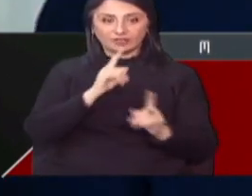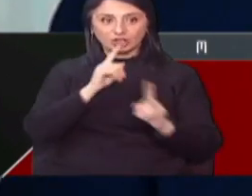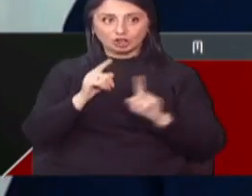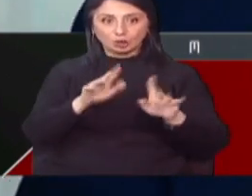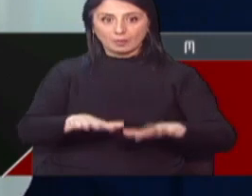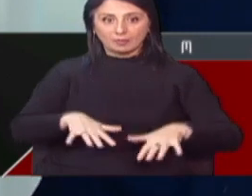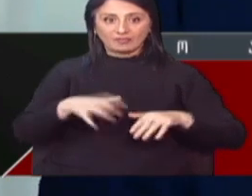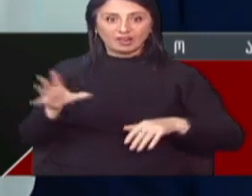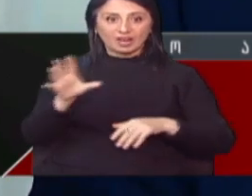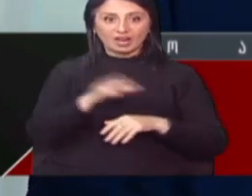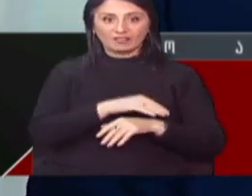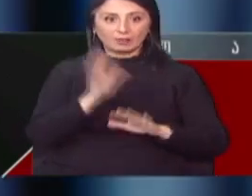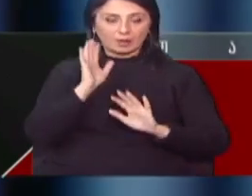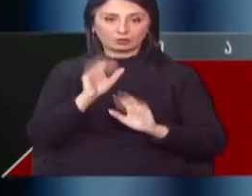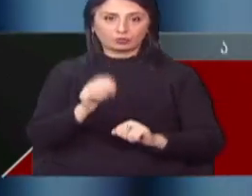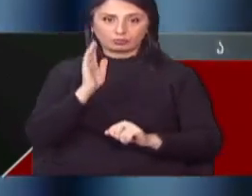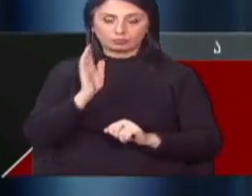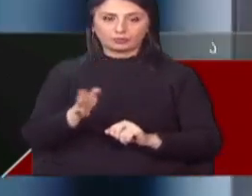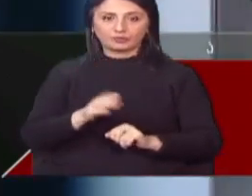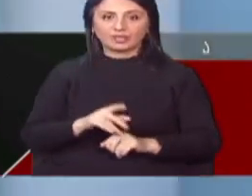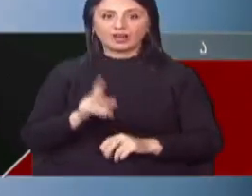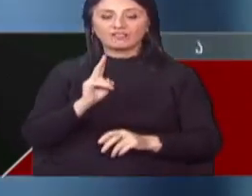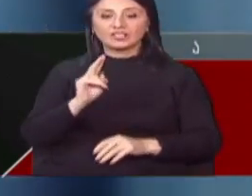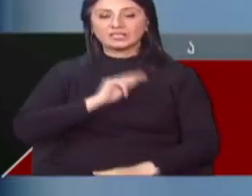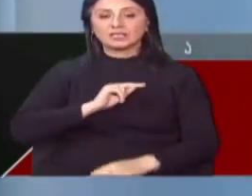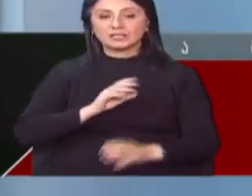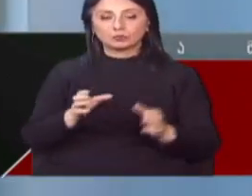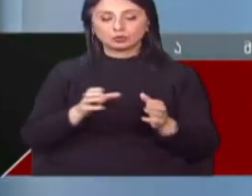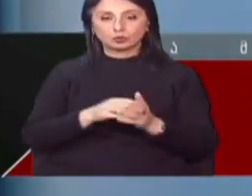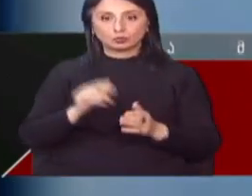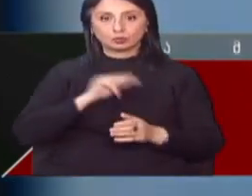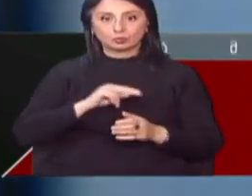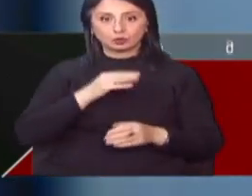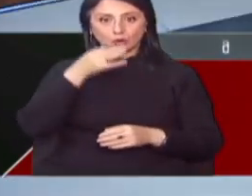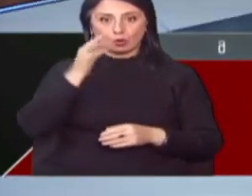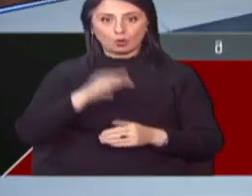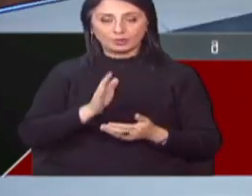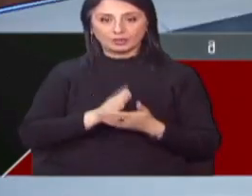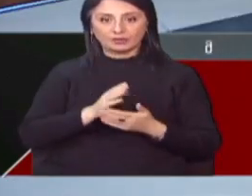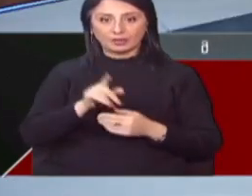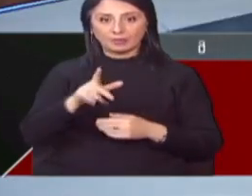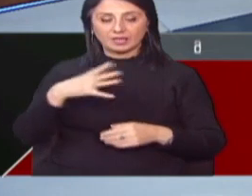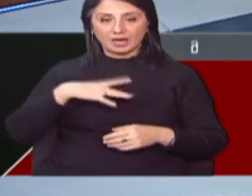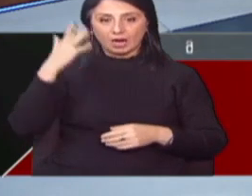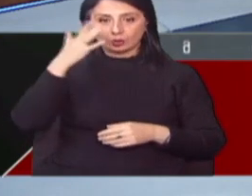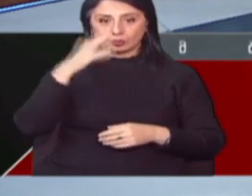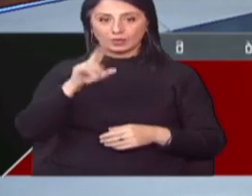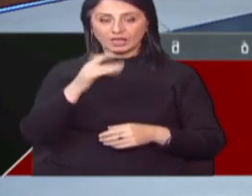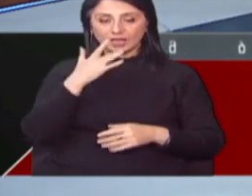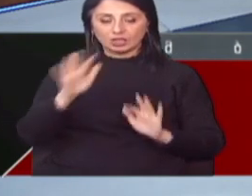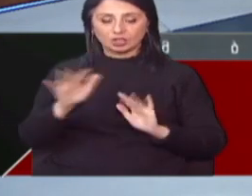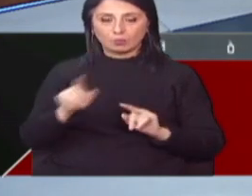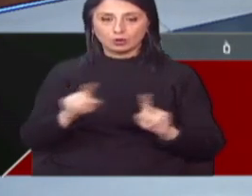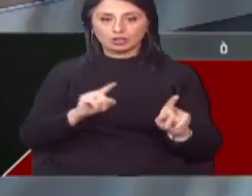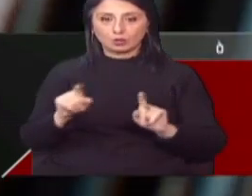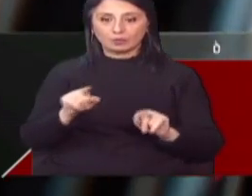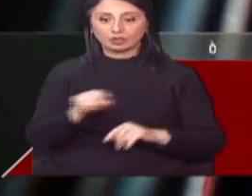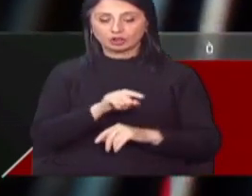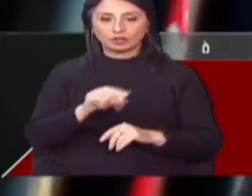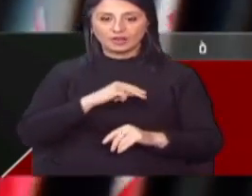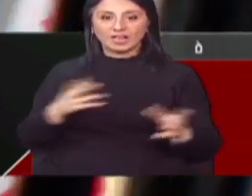სტომათა დარბაზში ყველაფერს დაუჭერთ ხარს. Ვისაც სამუშაო ჯგუფებში მუშაობის გამოცდილება აქვს მათ ქართულ ოცნებასა და ნაციონალურ მოძრაობას